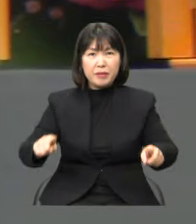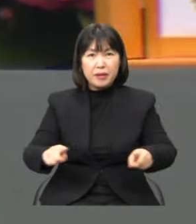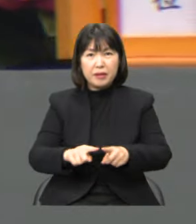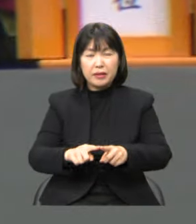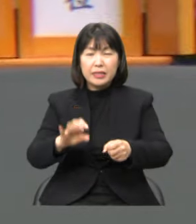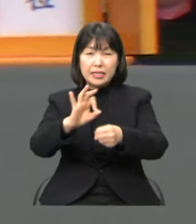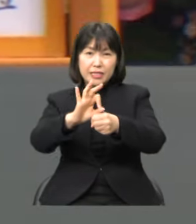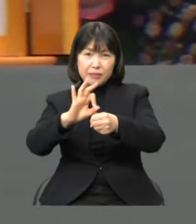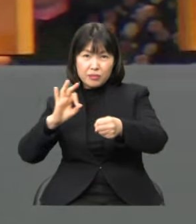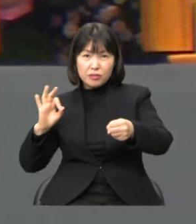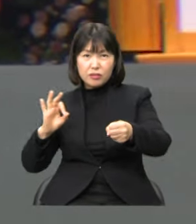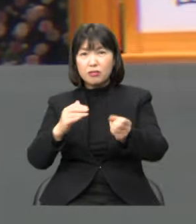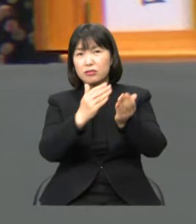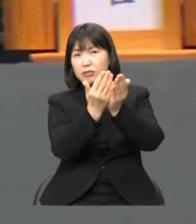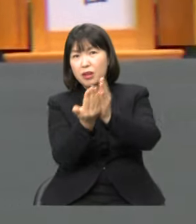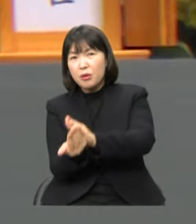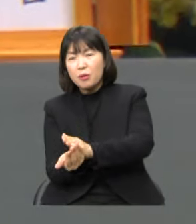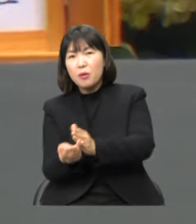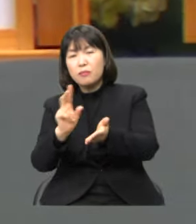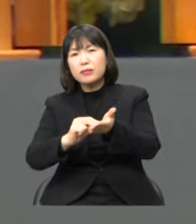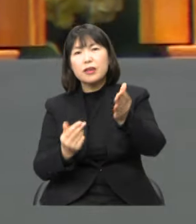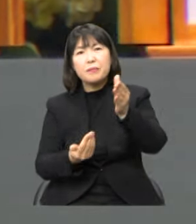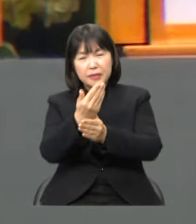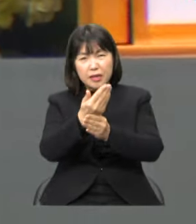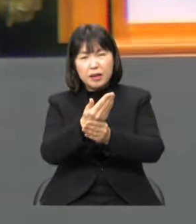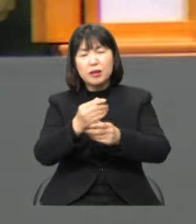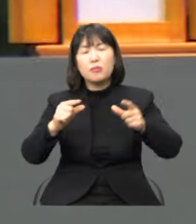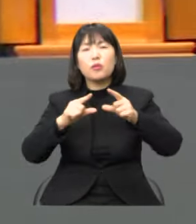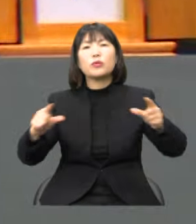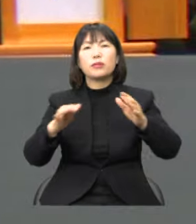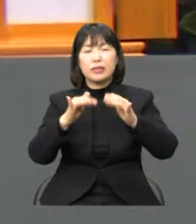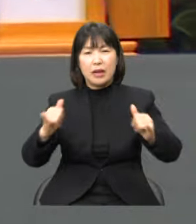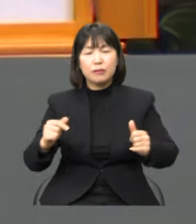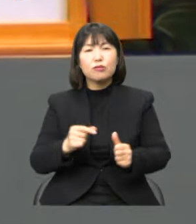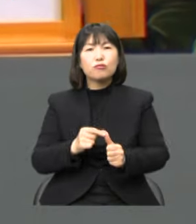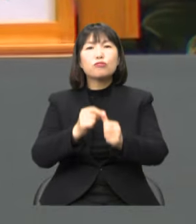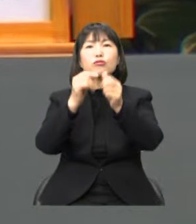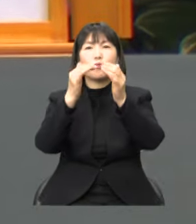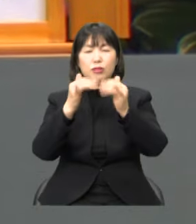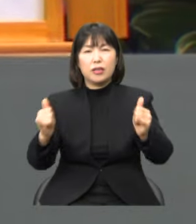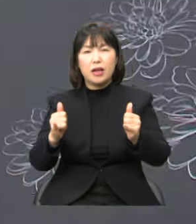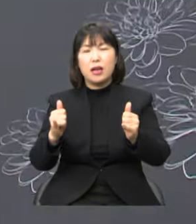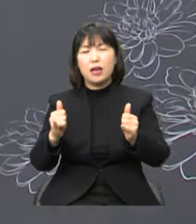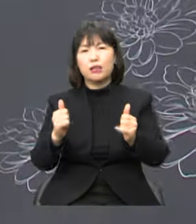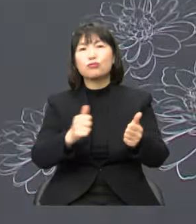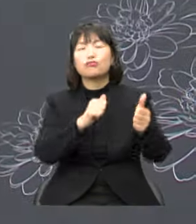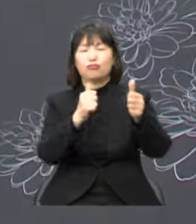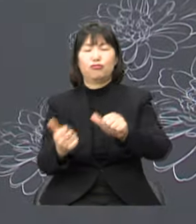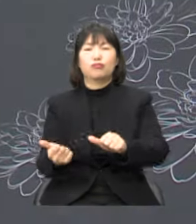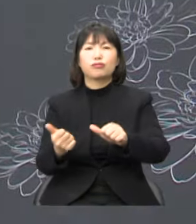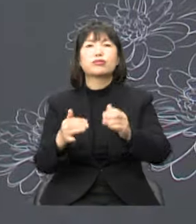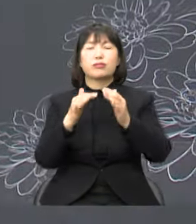세월호 참사로 희생된 일반인과 구조 작업을 하다 숨진 사들입니다 한순간에 소중한